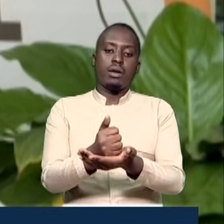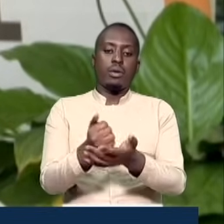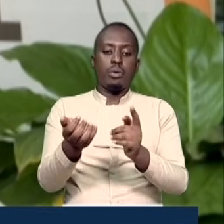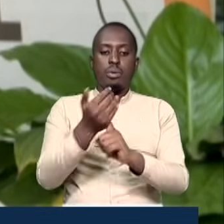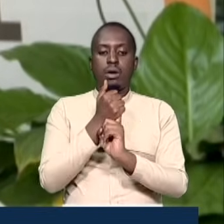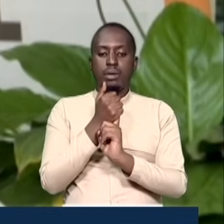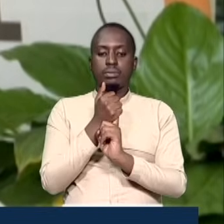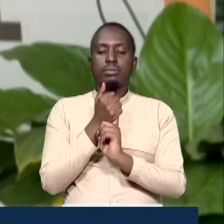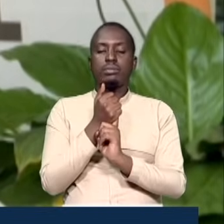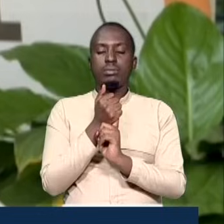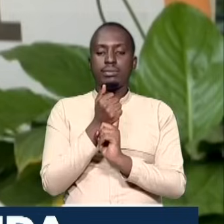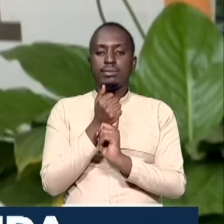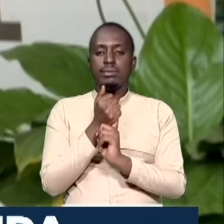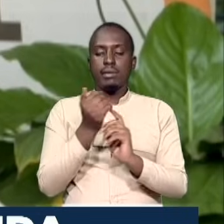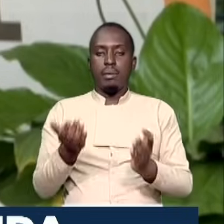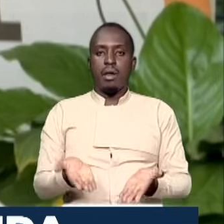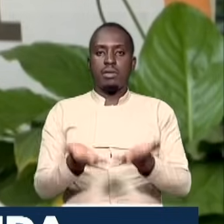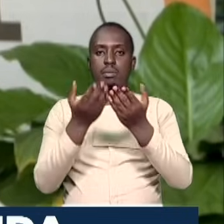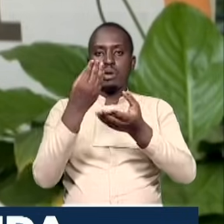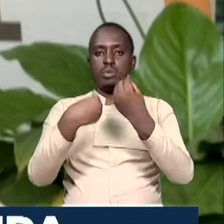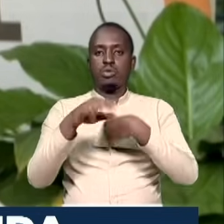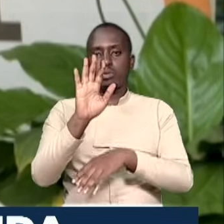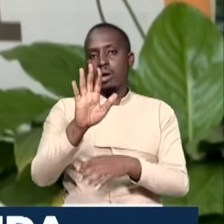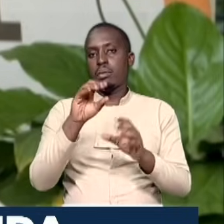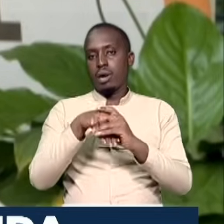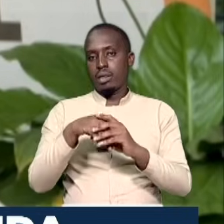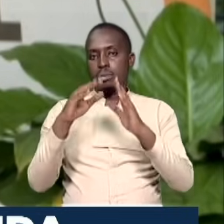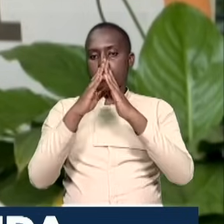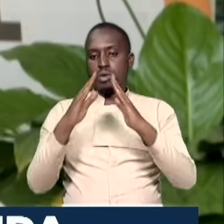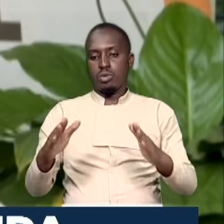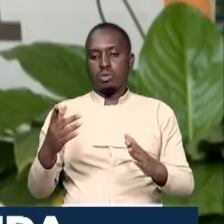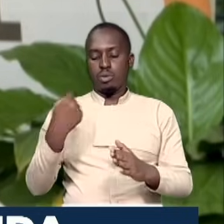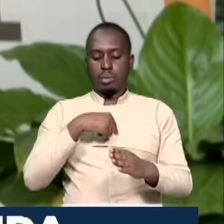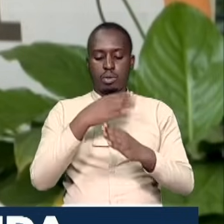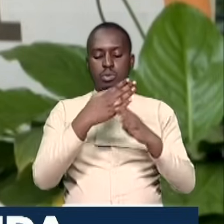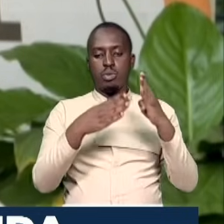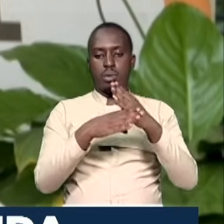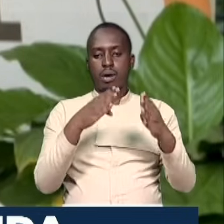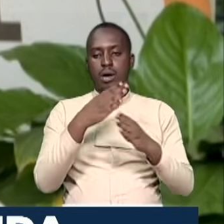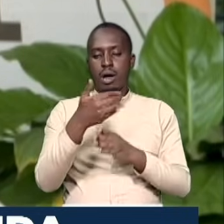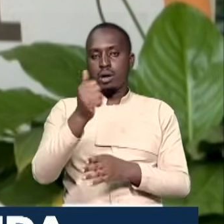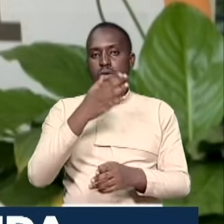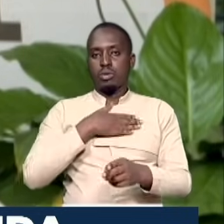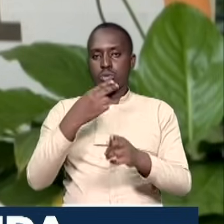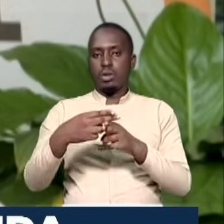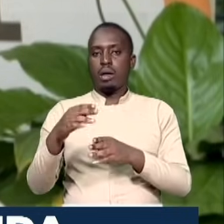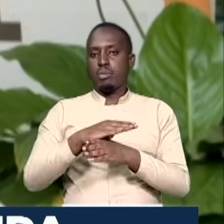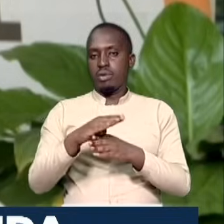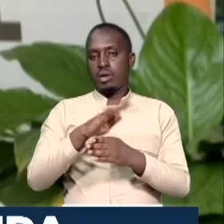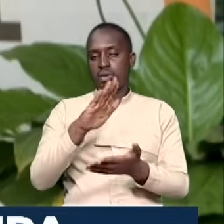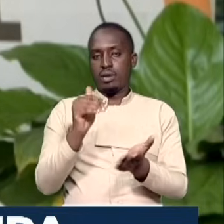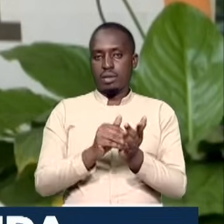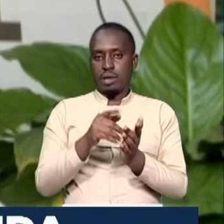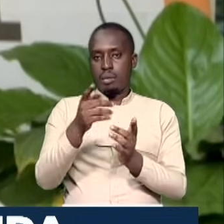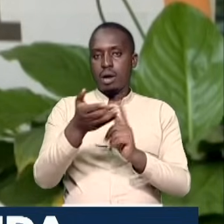babona bazamura ubucuruzi bwabo bakajya muri ya mazu twubaka ariyo twita business centers